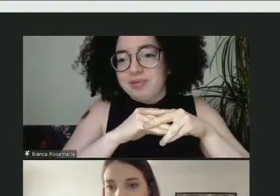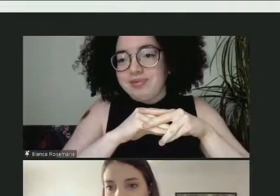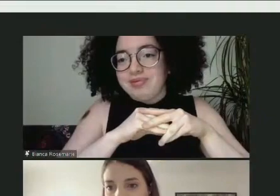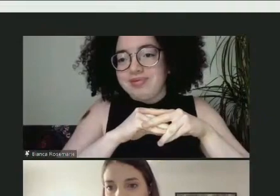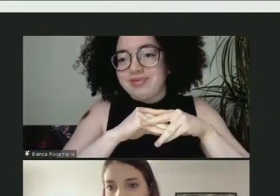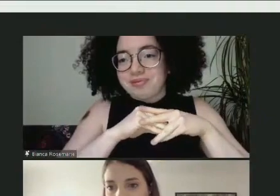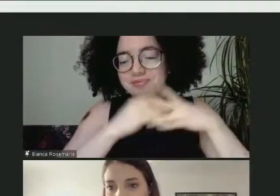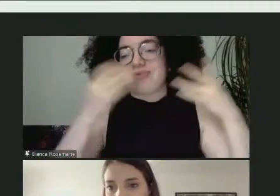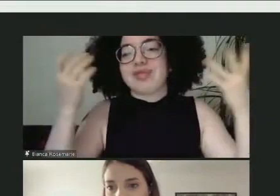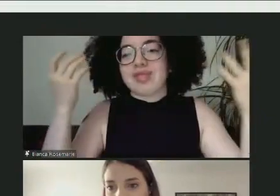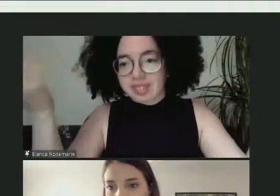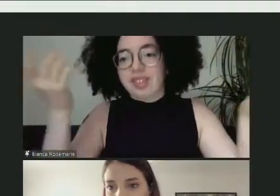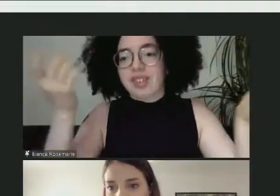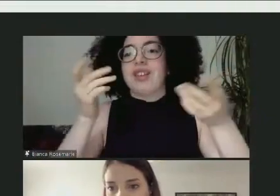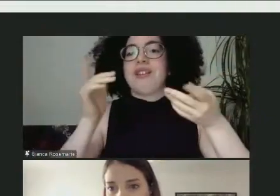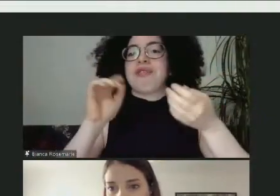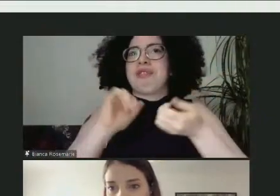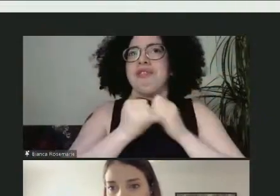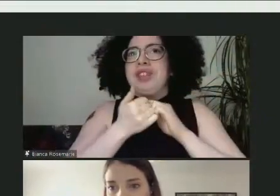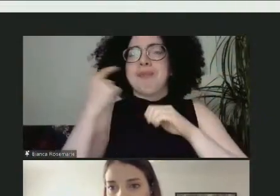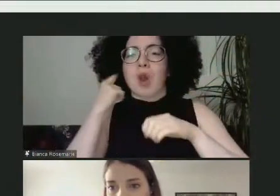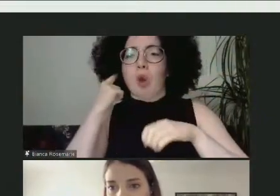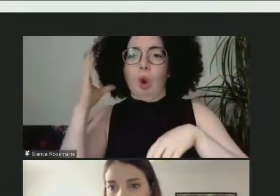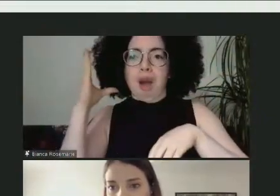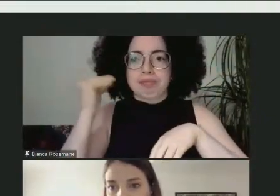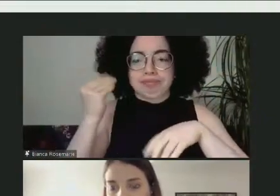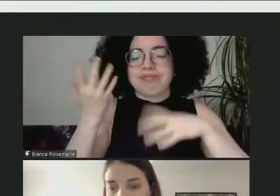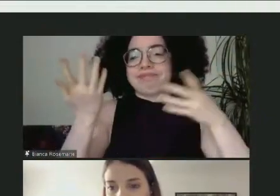eben komplett gehörlos. Ja.